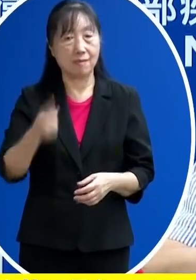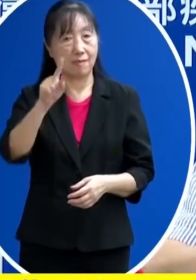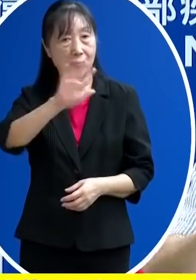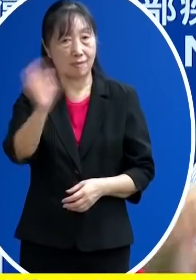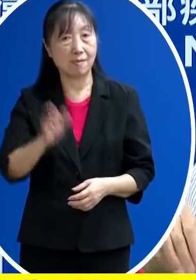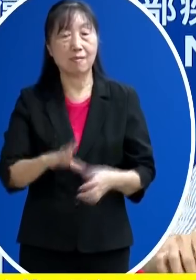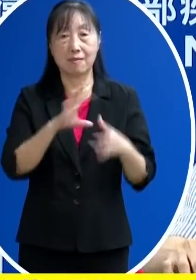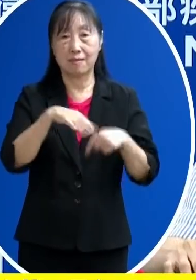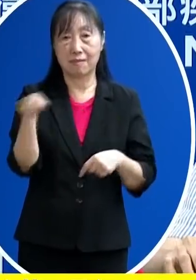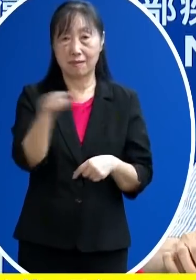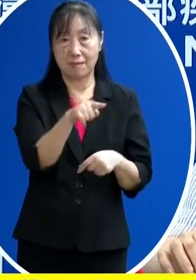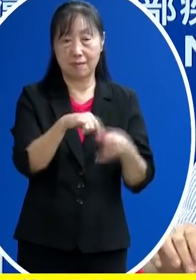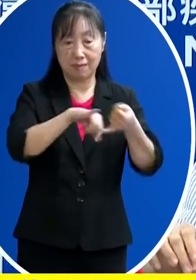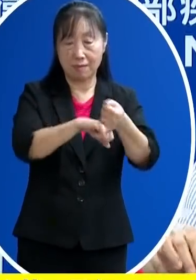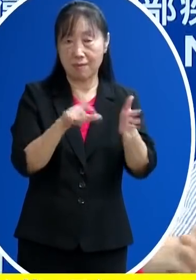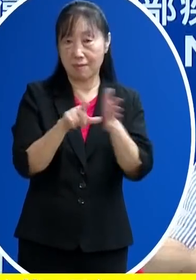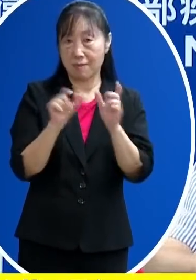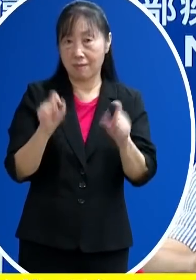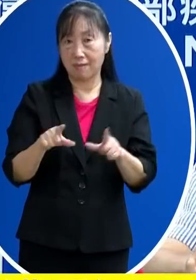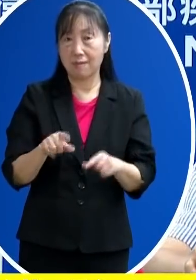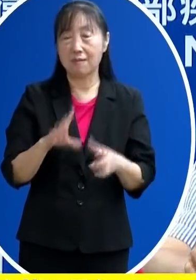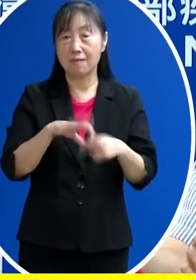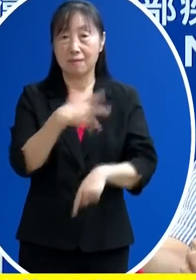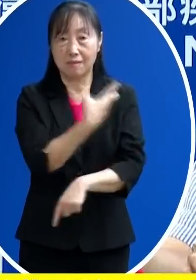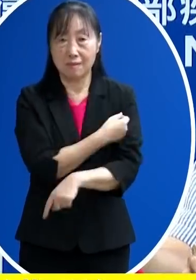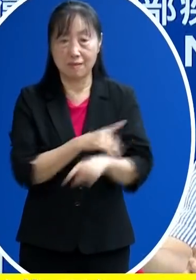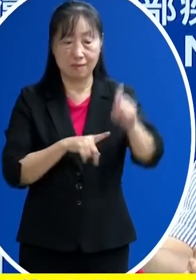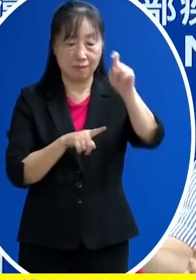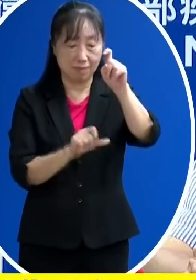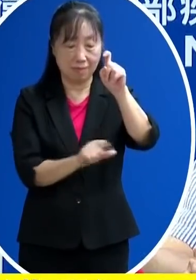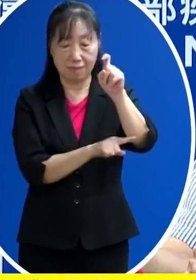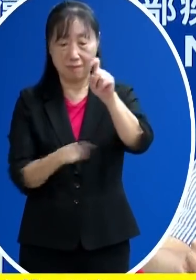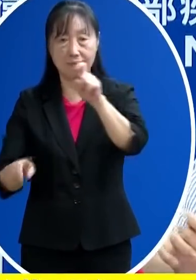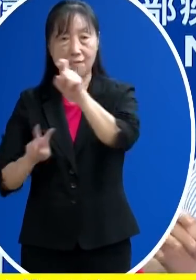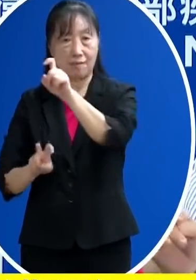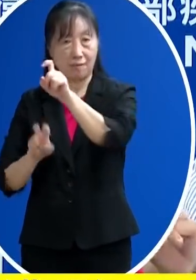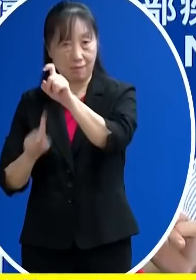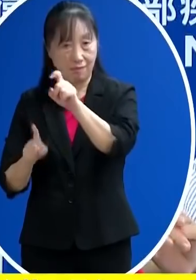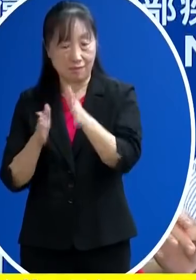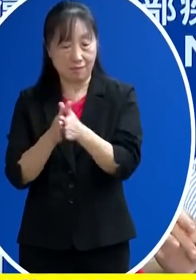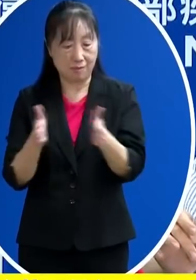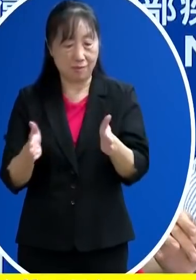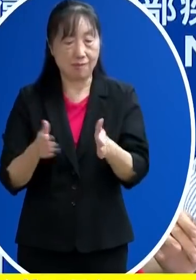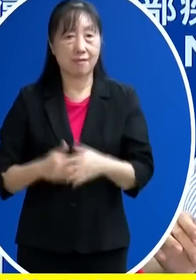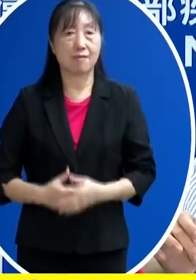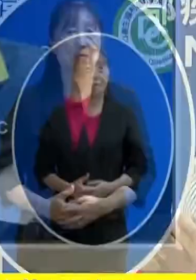家务必注意。那施打的时间是10月15号到10月21号。